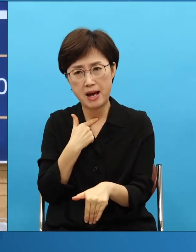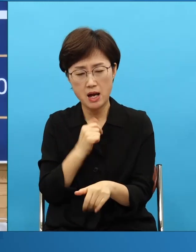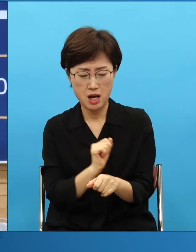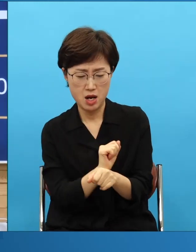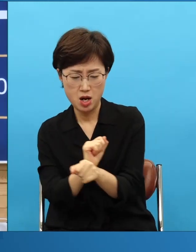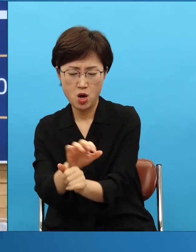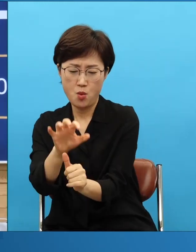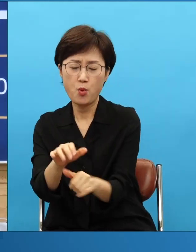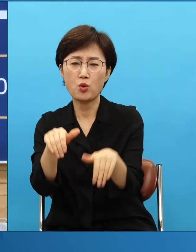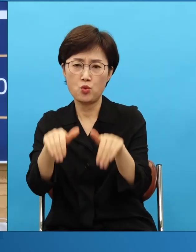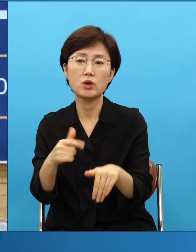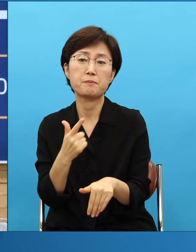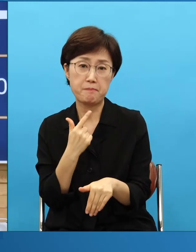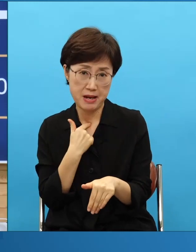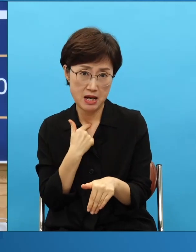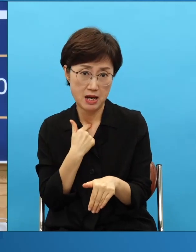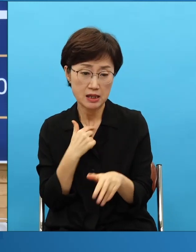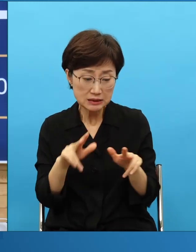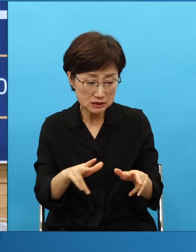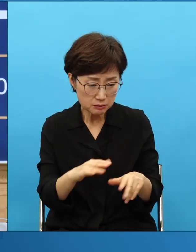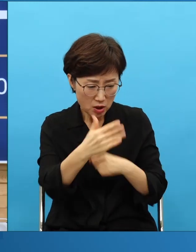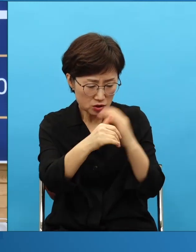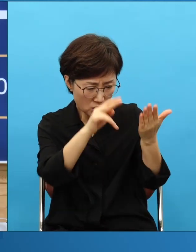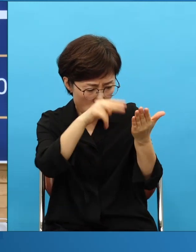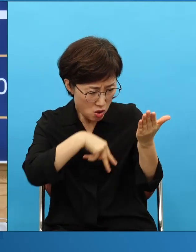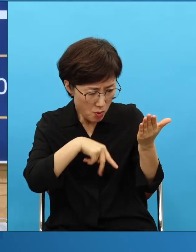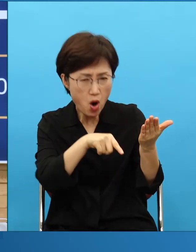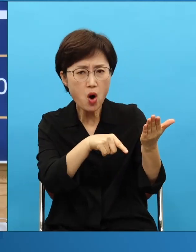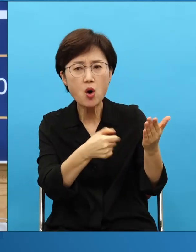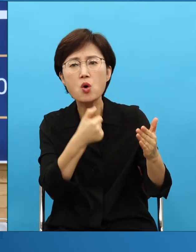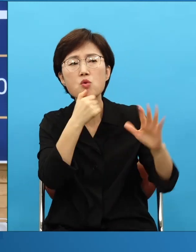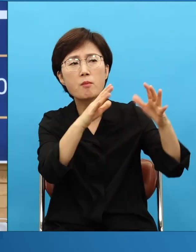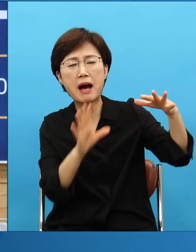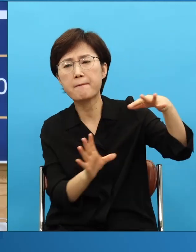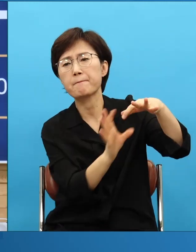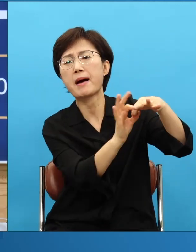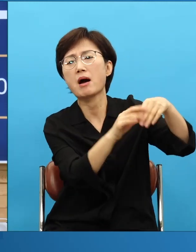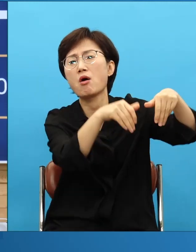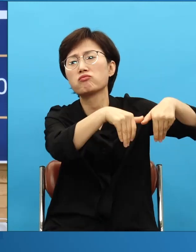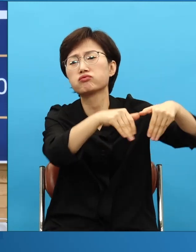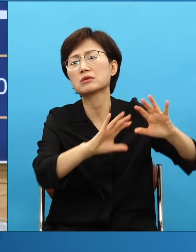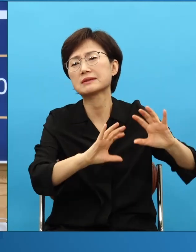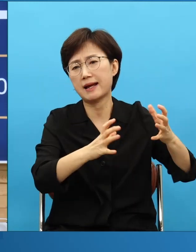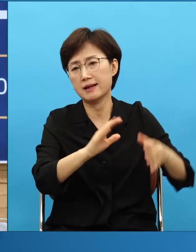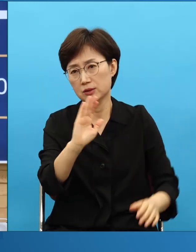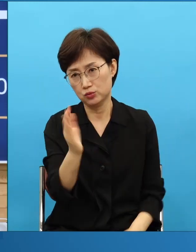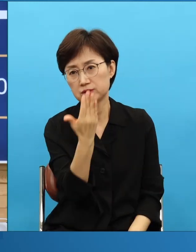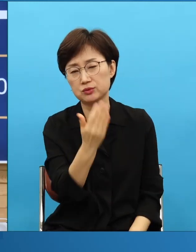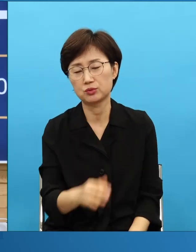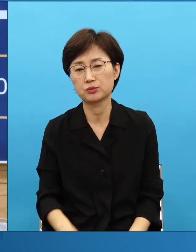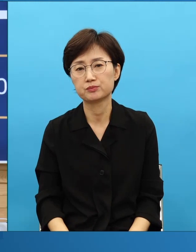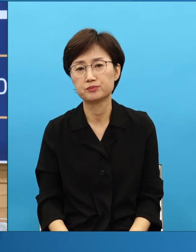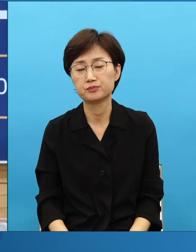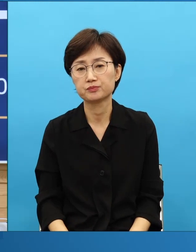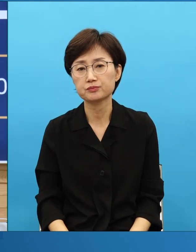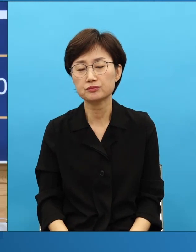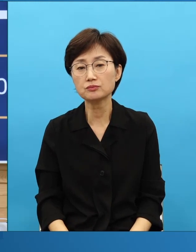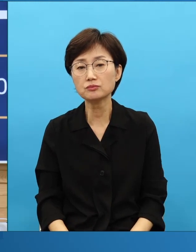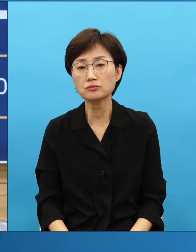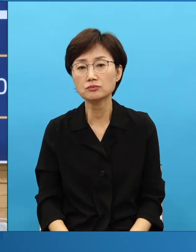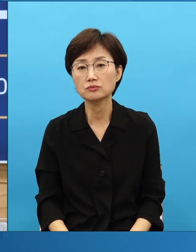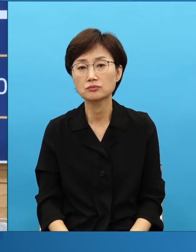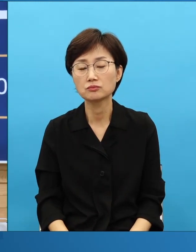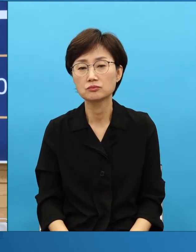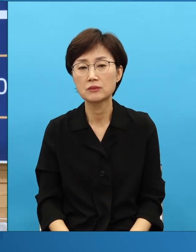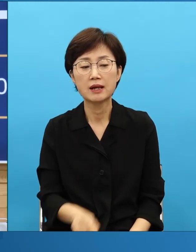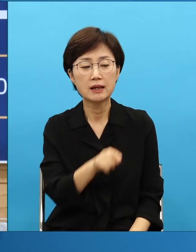본문에 로마에 속국돼 있습니다. The Israelites, they were once enslaved, they were captivated, and also colonized here today in the passage.